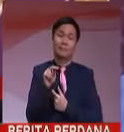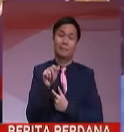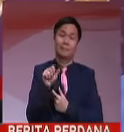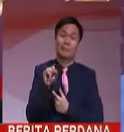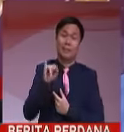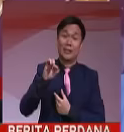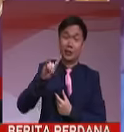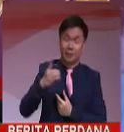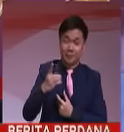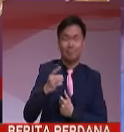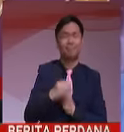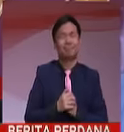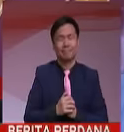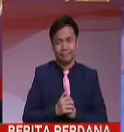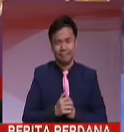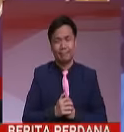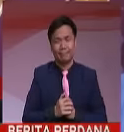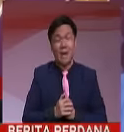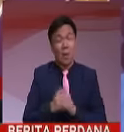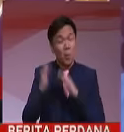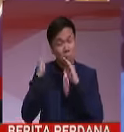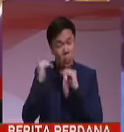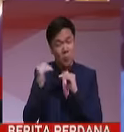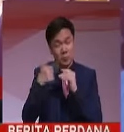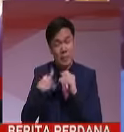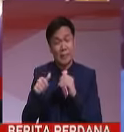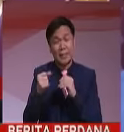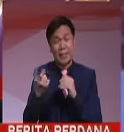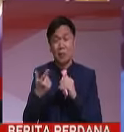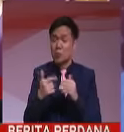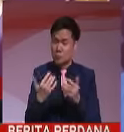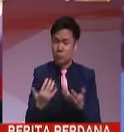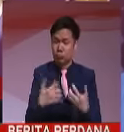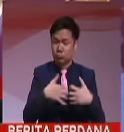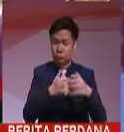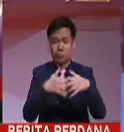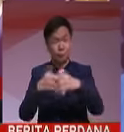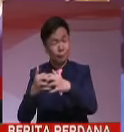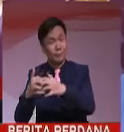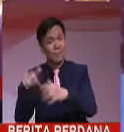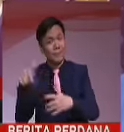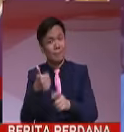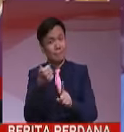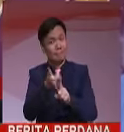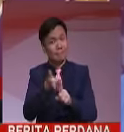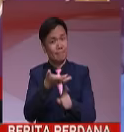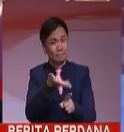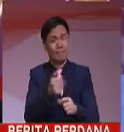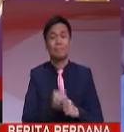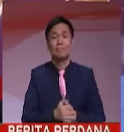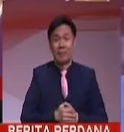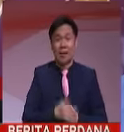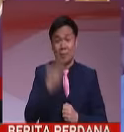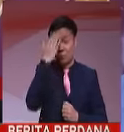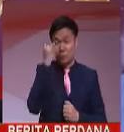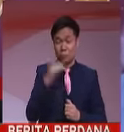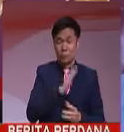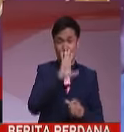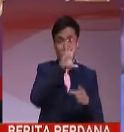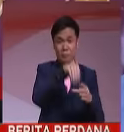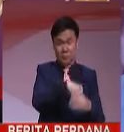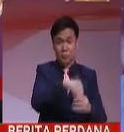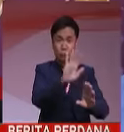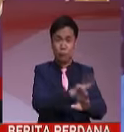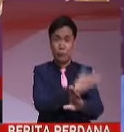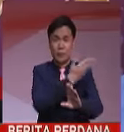memang sangat mengharapkan add-in desapa Anugerah Naswa sebab selama ini kami hanya terlibat didalam Anugrah anugerah yang